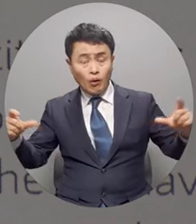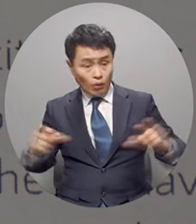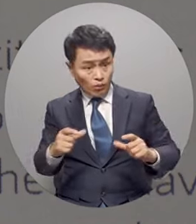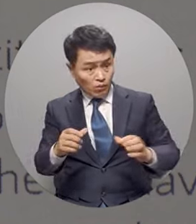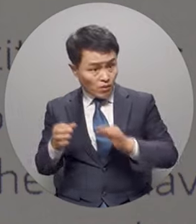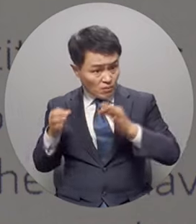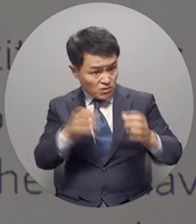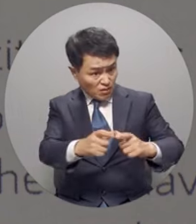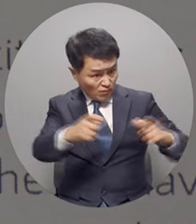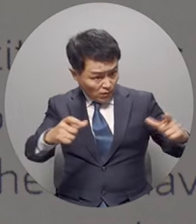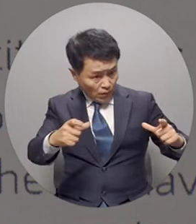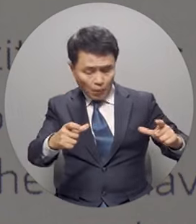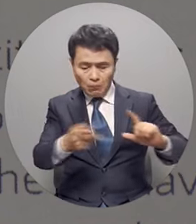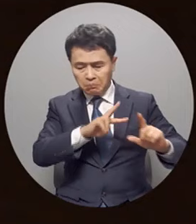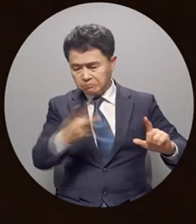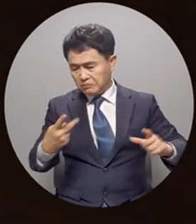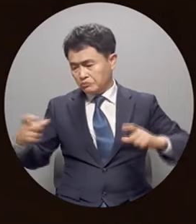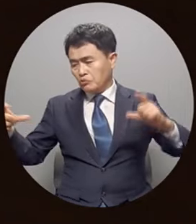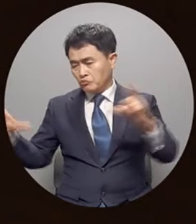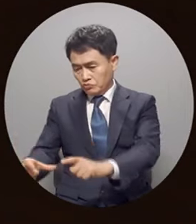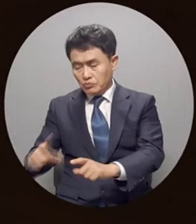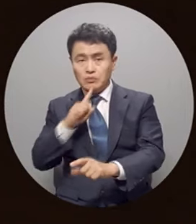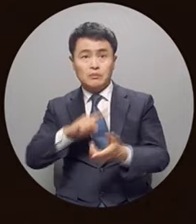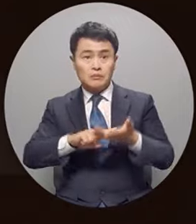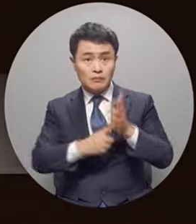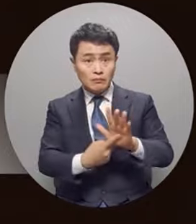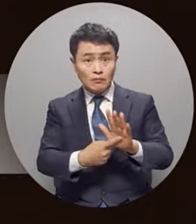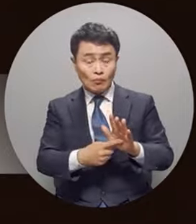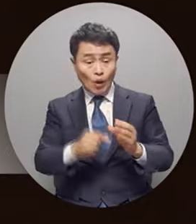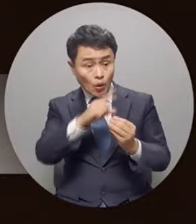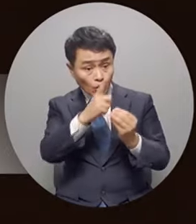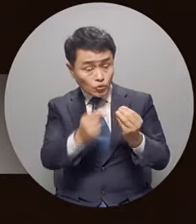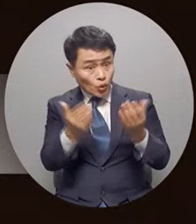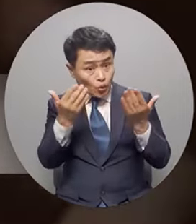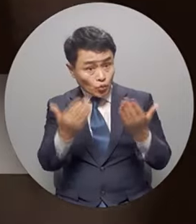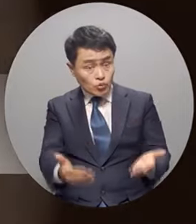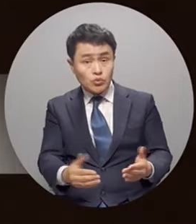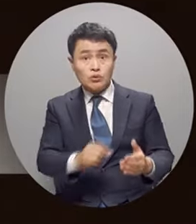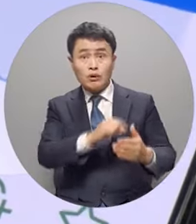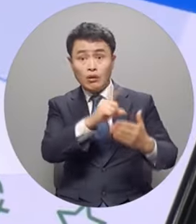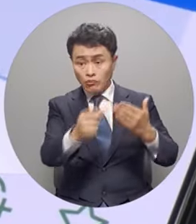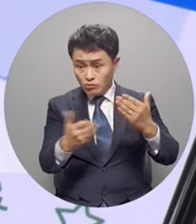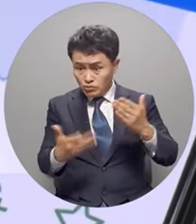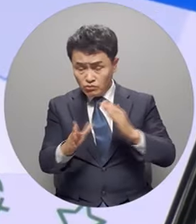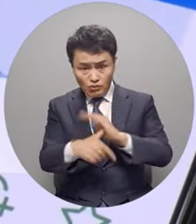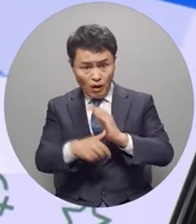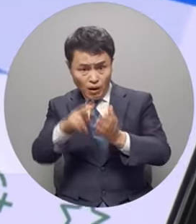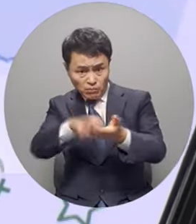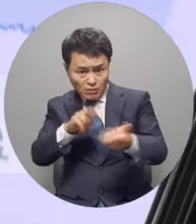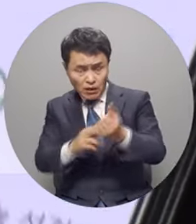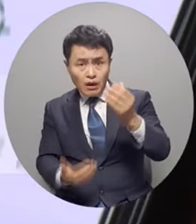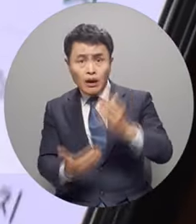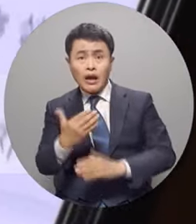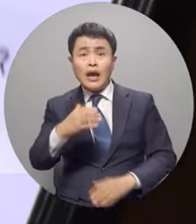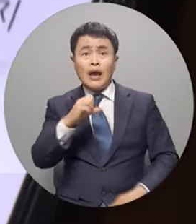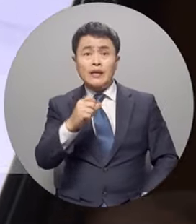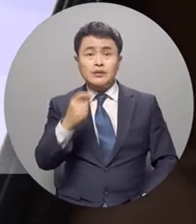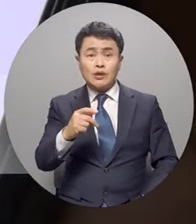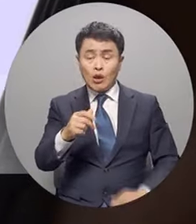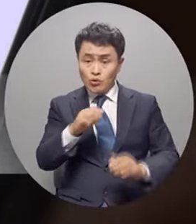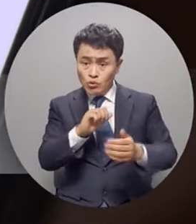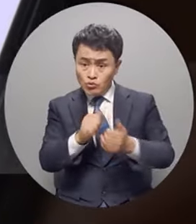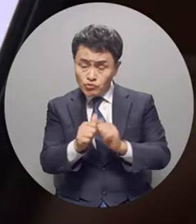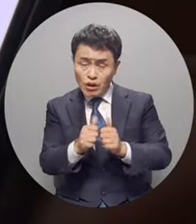확대해 비중 축소로 조정했습니다 그리고 추석연휴 직후인 지난 19일 매도 물량이 쏟아지면서 SK 하이닉스 주가는